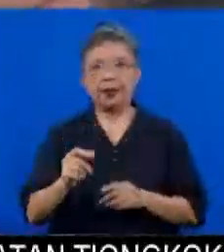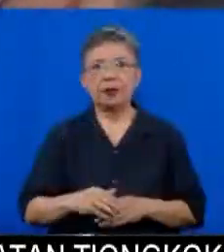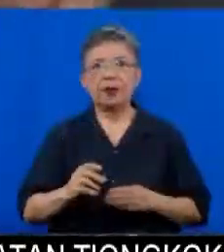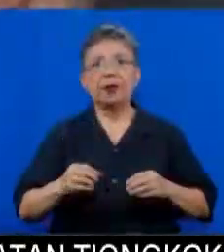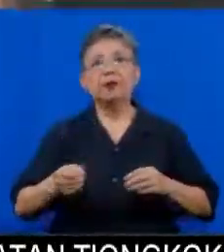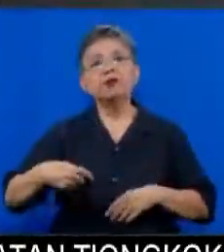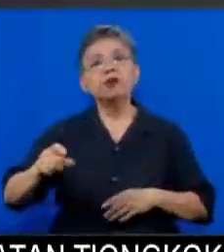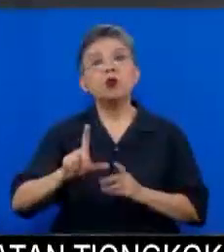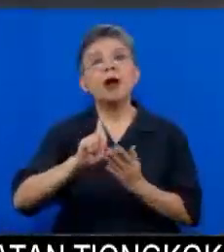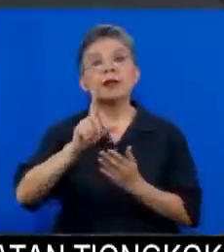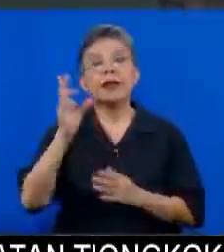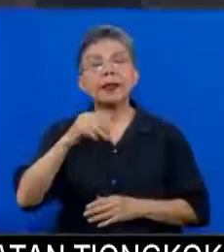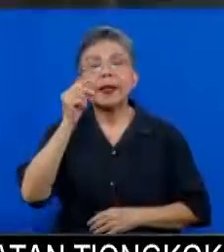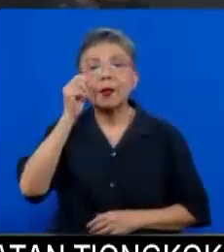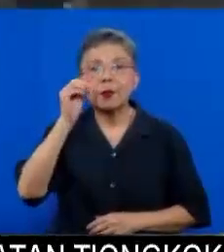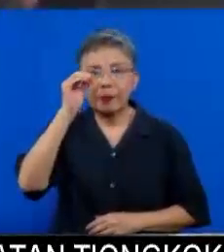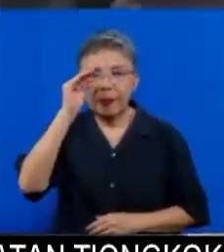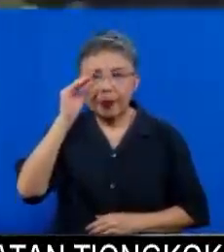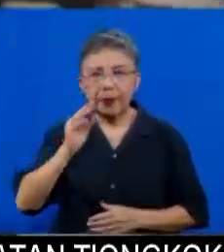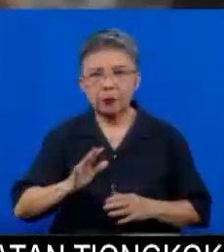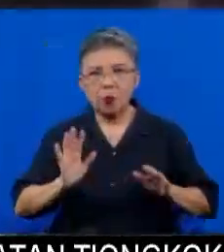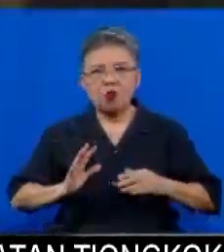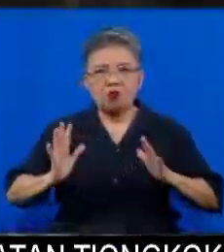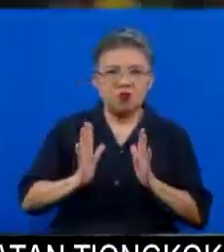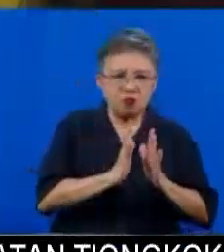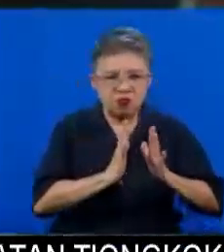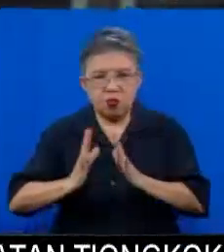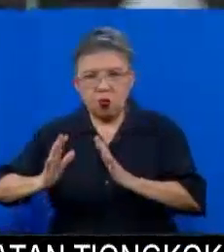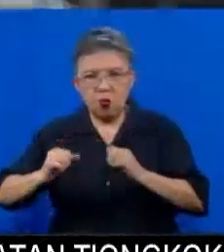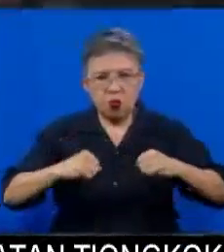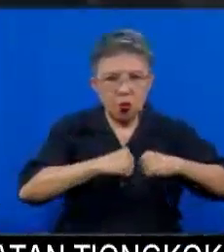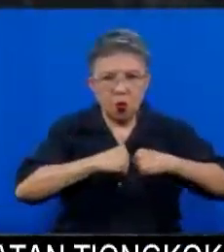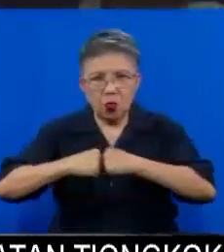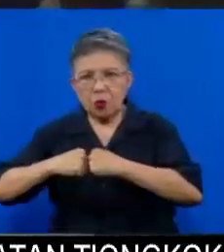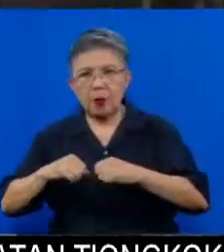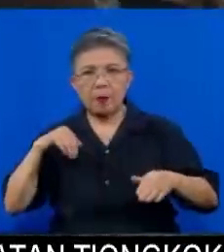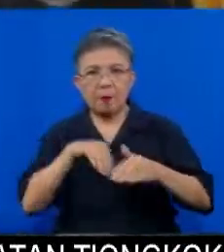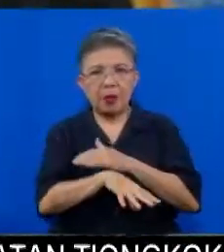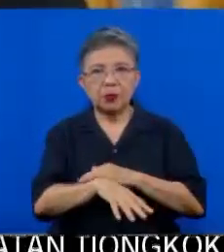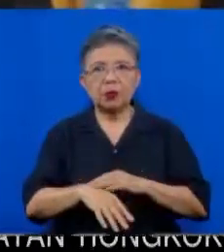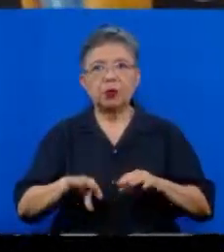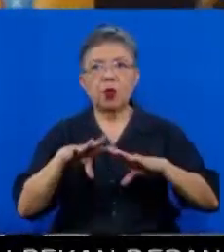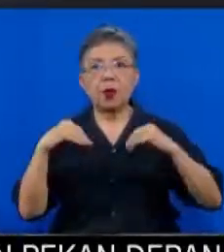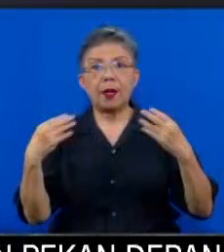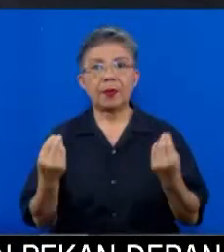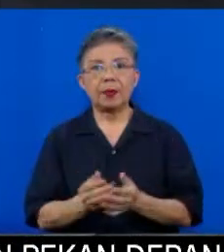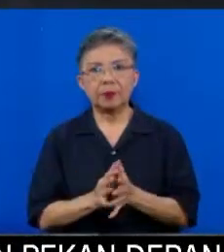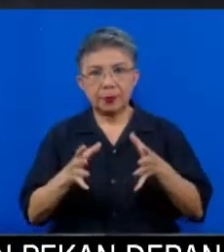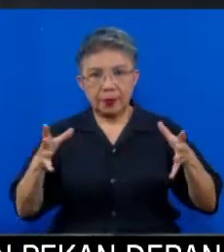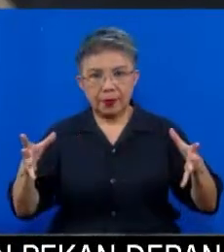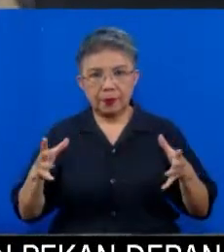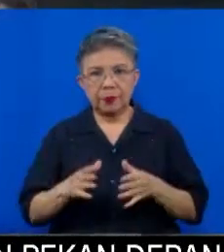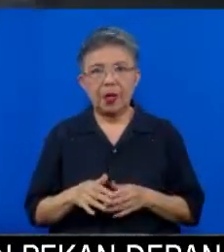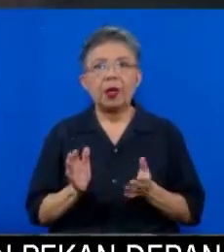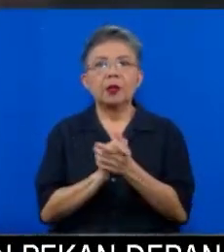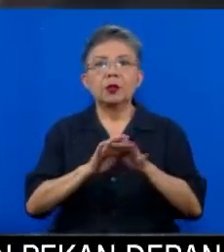Pagi usai terlibat saling dorong massa aksi masuk kedalam ruang rapat paripurna suasana